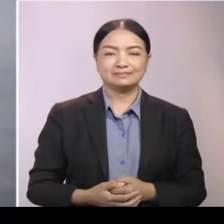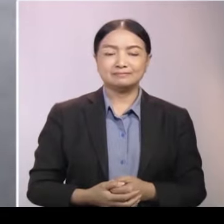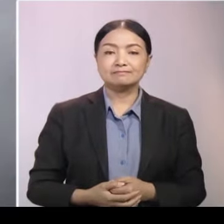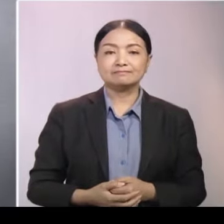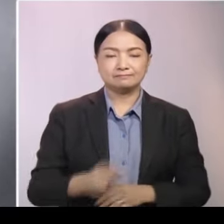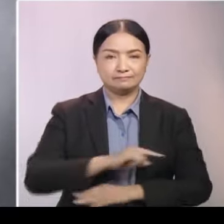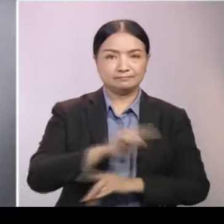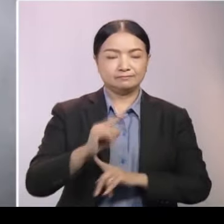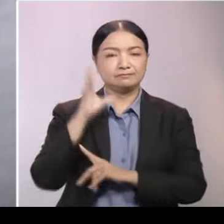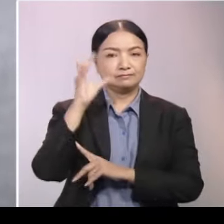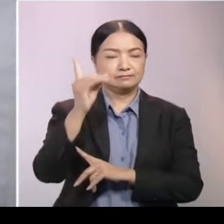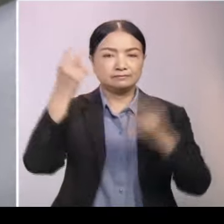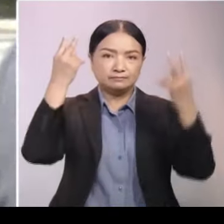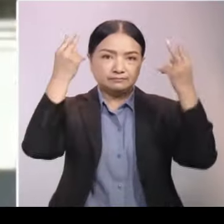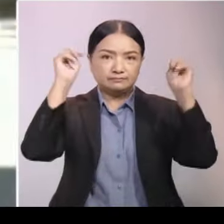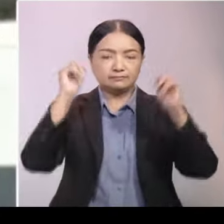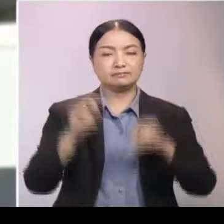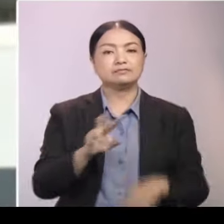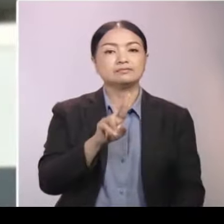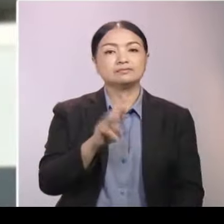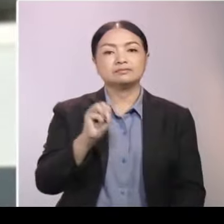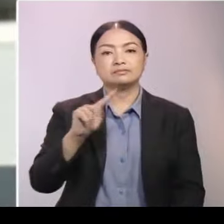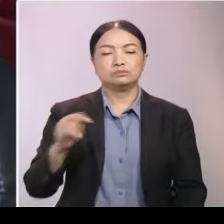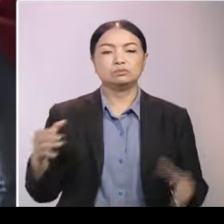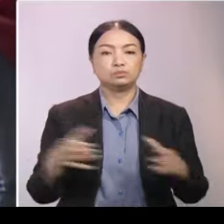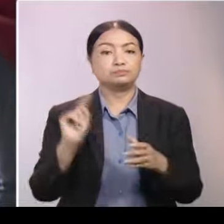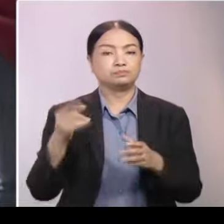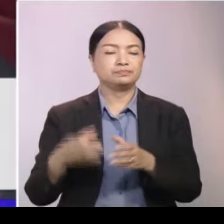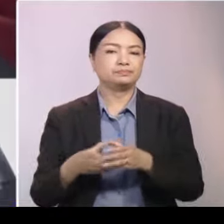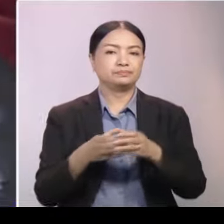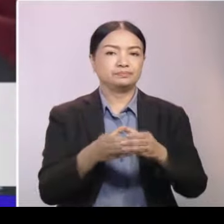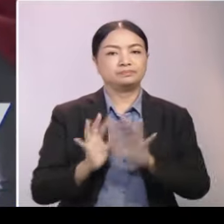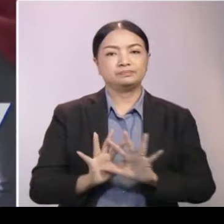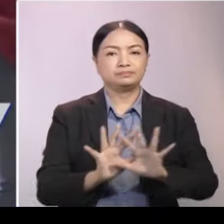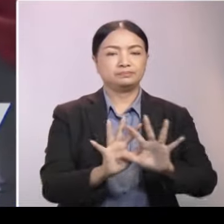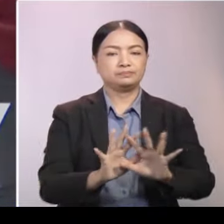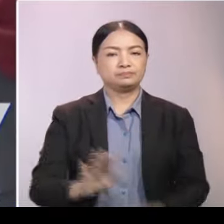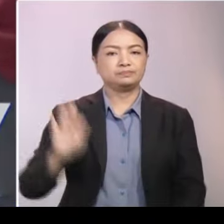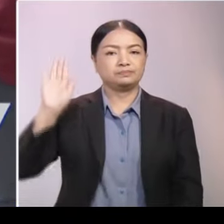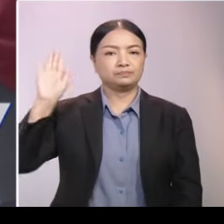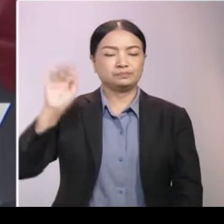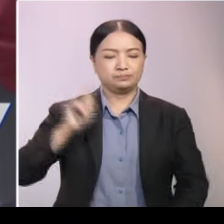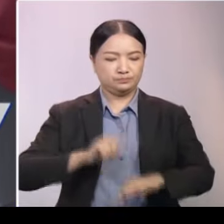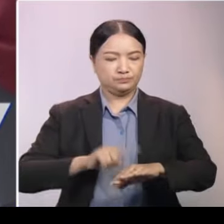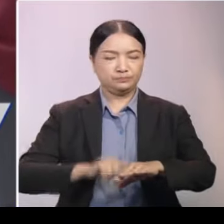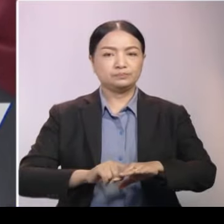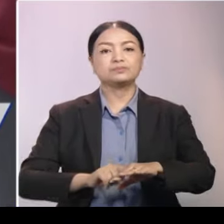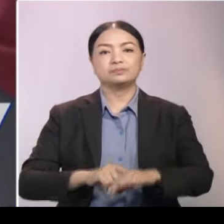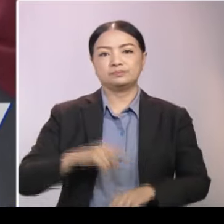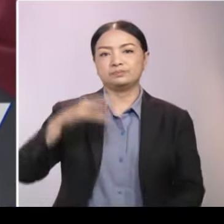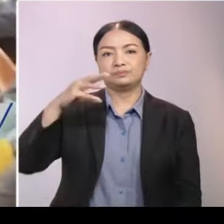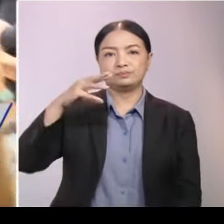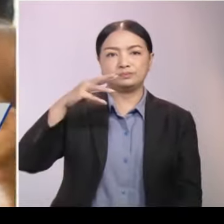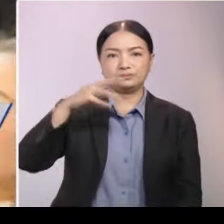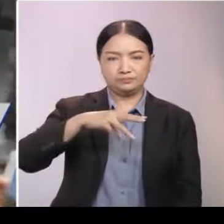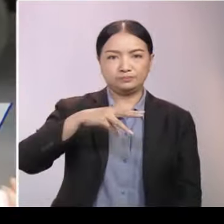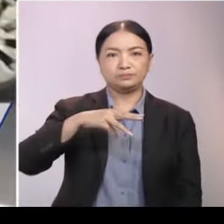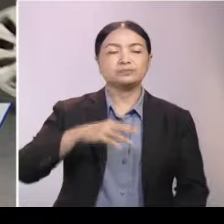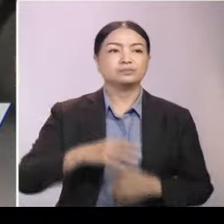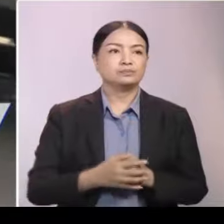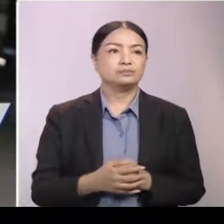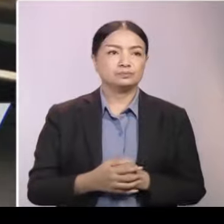โดยในวันพรุ่งนี้นะครับนายกรัฐมนตรีและรัฐมนตรีชุดใหม่จะเข้าถวายสัตย์ปฏิญาณในเวลาประมาณ18นาฬิกาณพระที่นั่งอัมพรสถานโดยในเวล